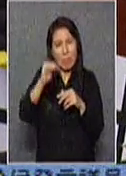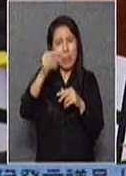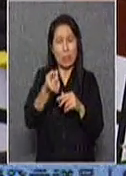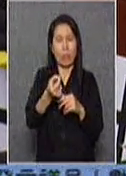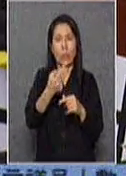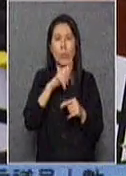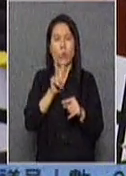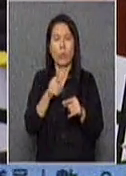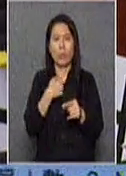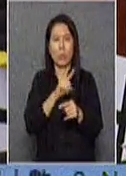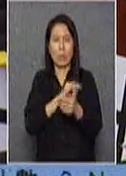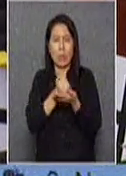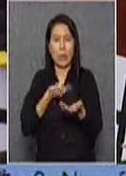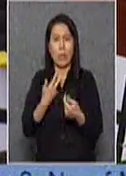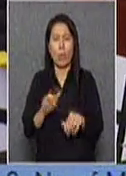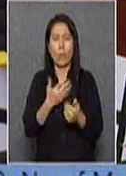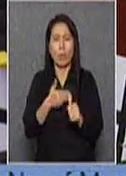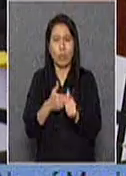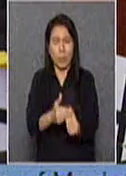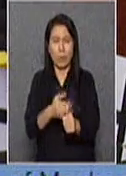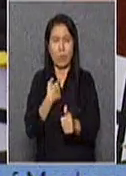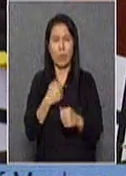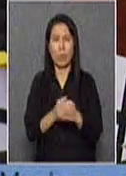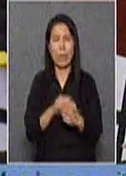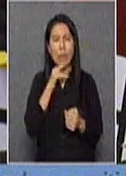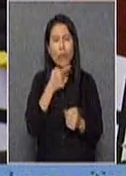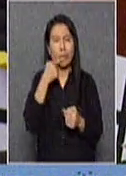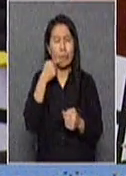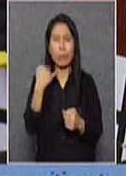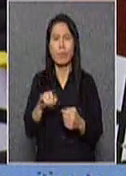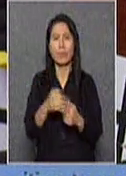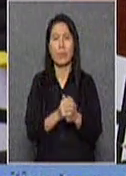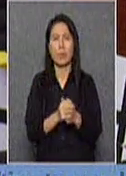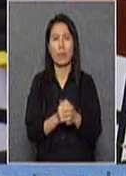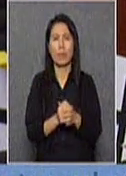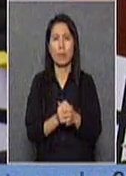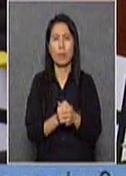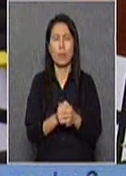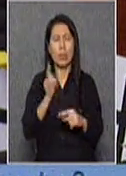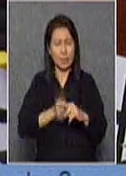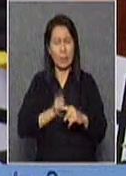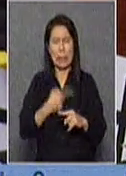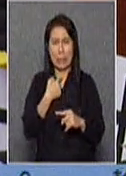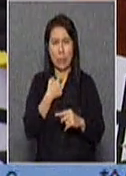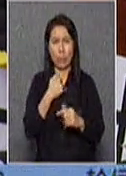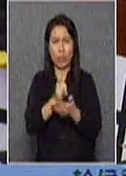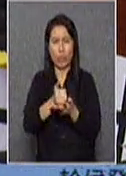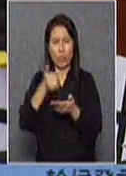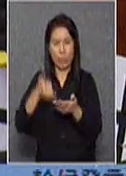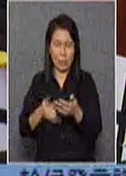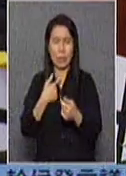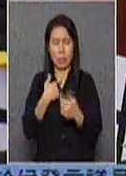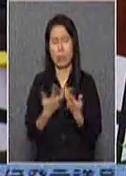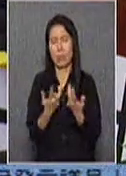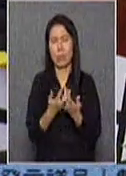個程度上被罷免的。但是-28呢，絕對是一個應該是落台的數字來